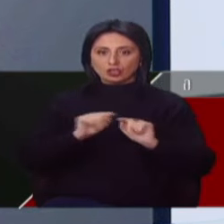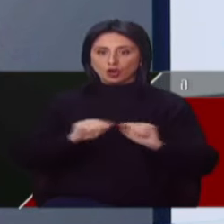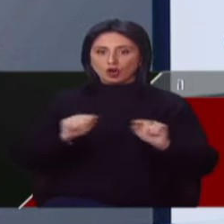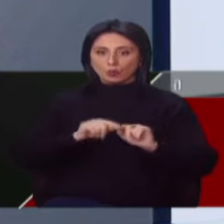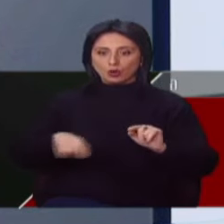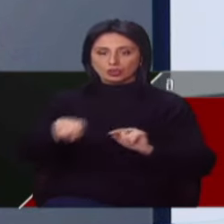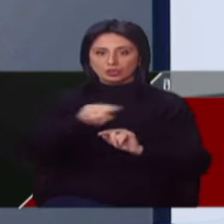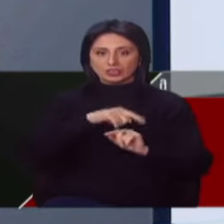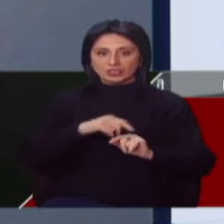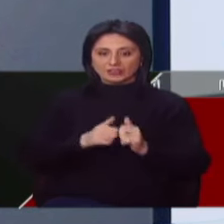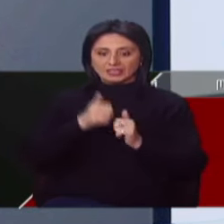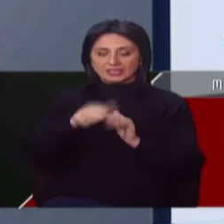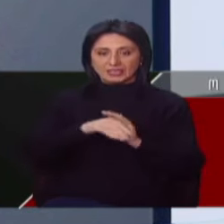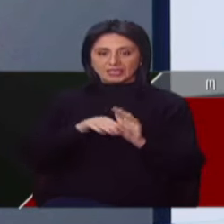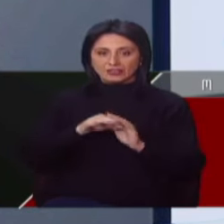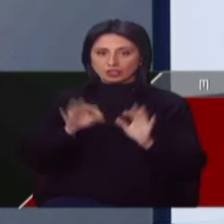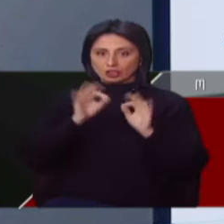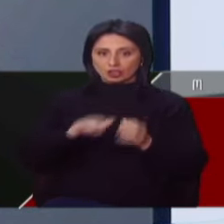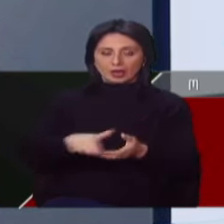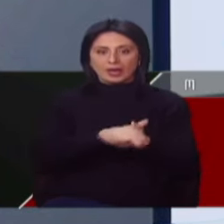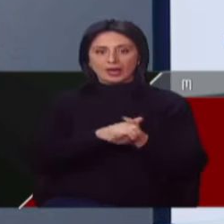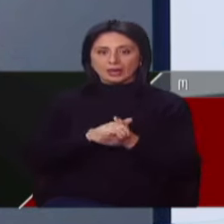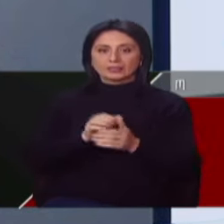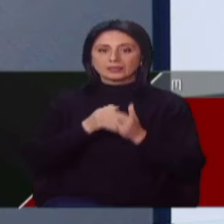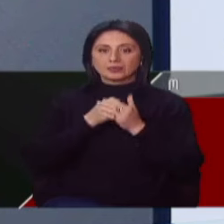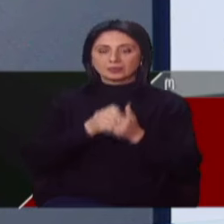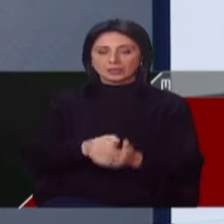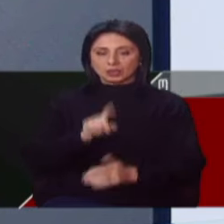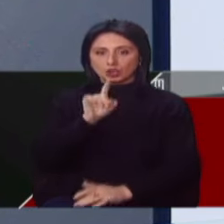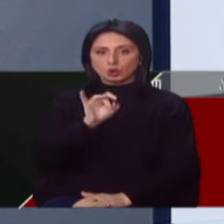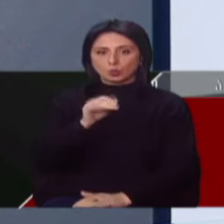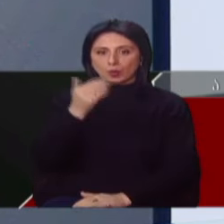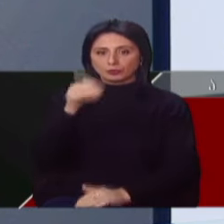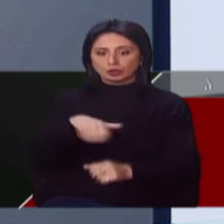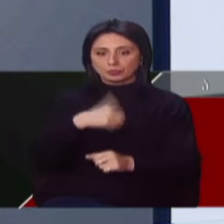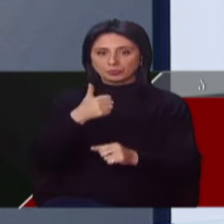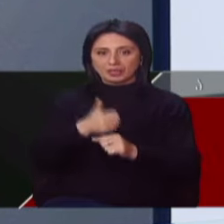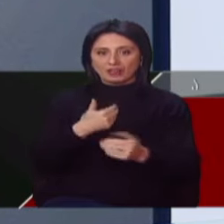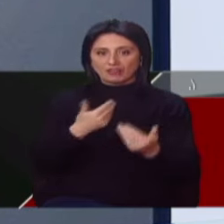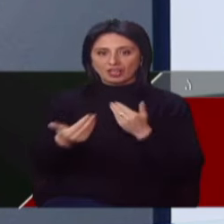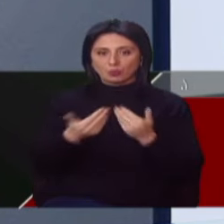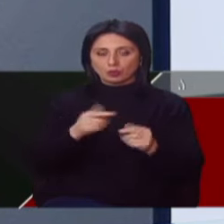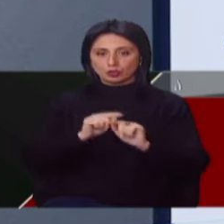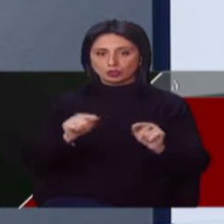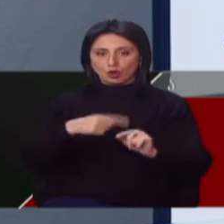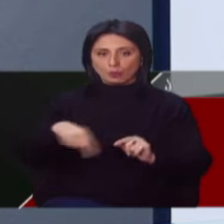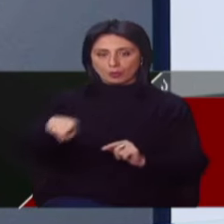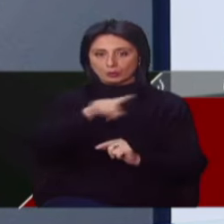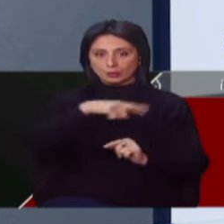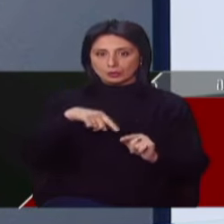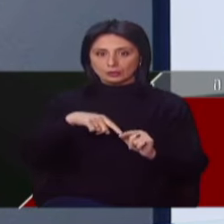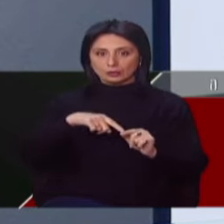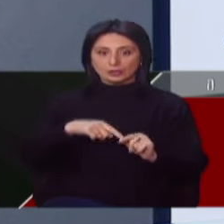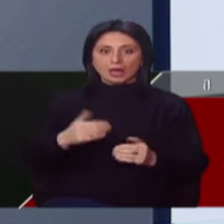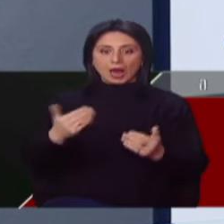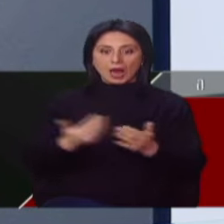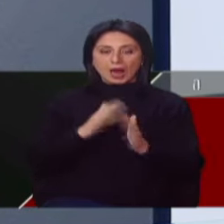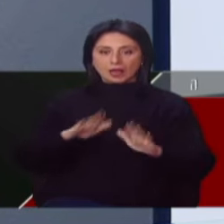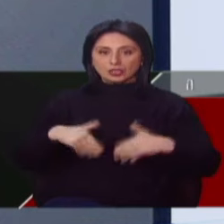ოპოზიციურ ფლანგზე. წინასაარჩევნოდ სწორედ ერთიანობის მიღწევა სალომე ზურაბიშვილის მთავარი მოწოდება ოპოზიციის მისამართით.